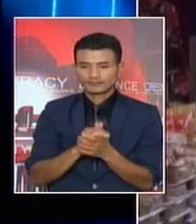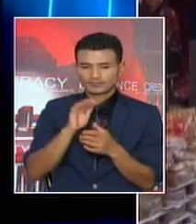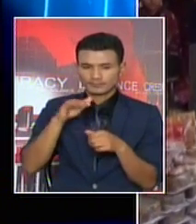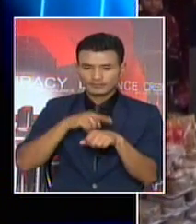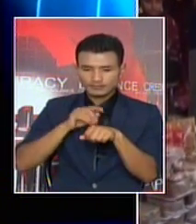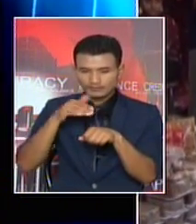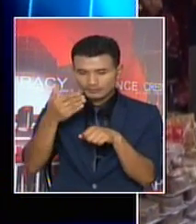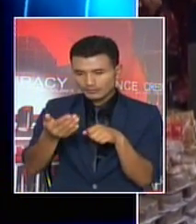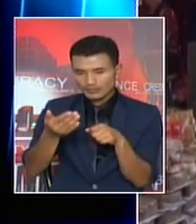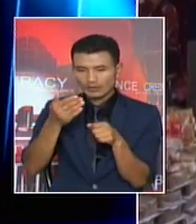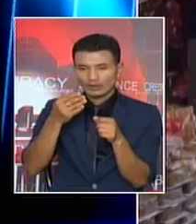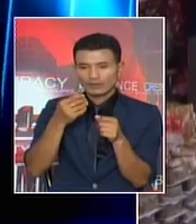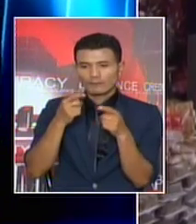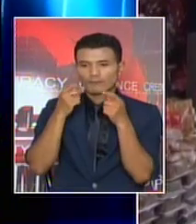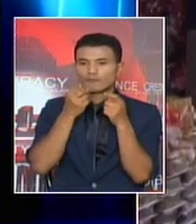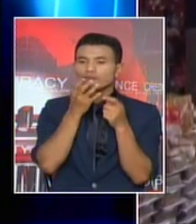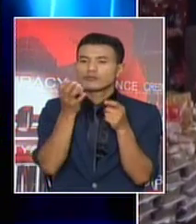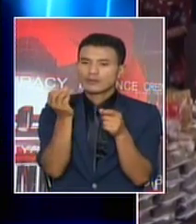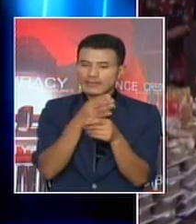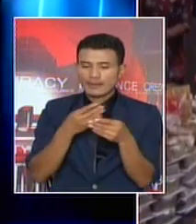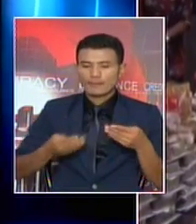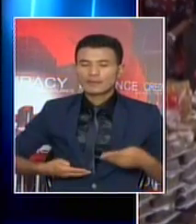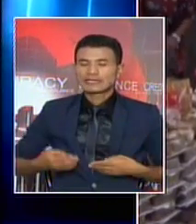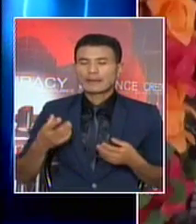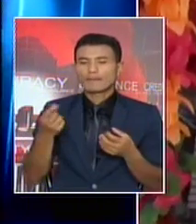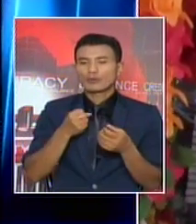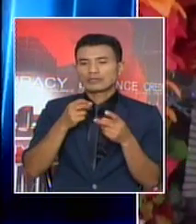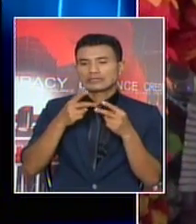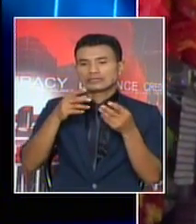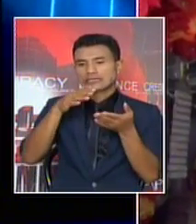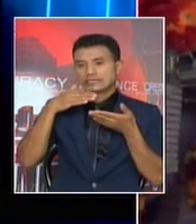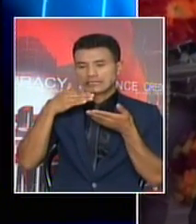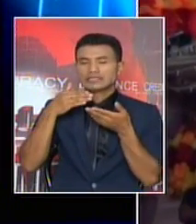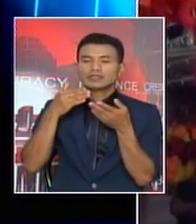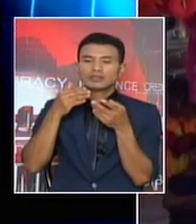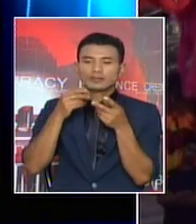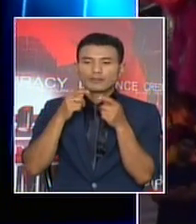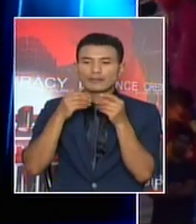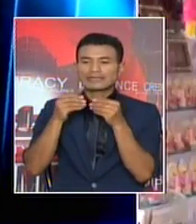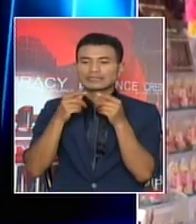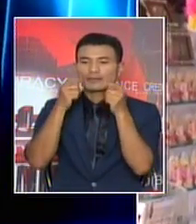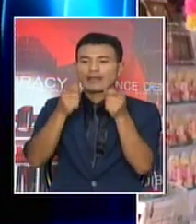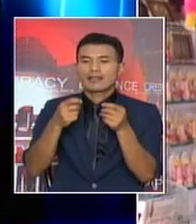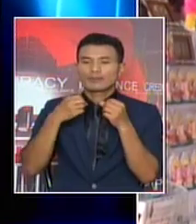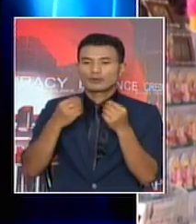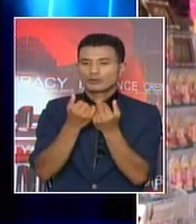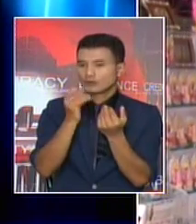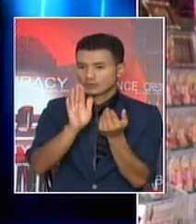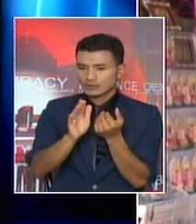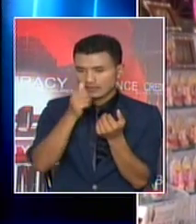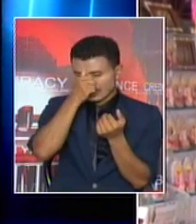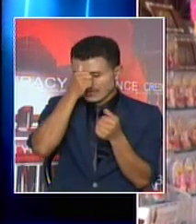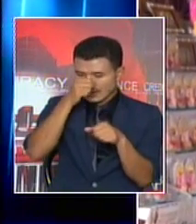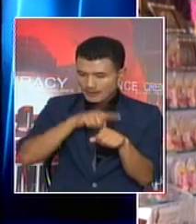समय मानिसहरू आफ्नो घरमा फुल लगाउने भन्दा पनि बजारमा पाइने आयातित प्लास्टिक कपडा लगायतका मालाको प्रयोग गर्ने गरेका छन्। तिहारको बेला सयपत्री